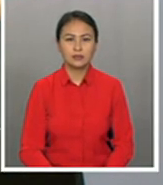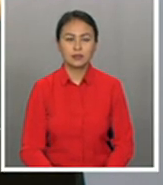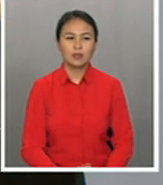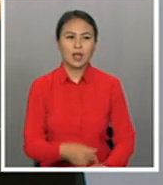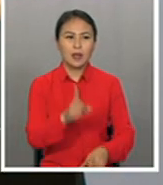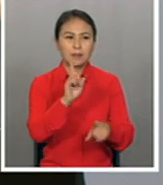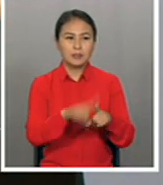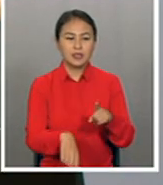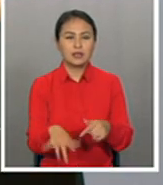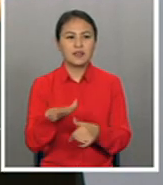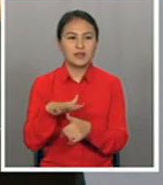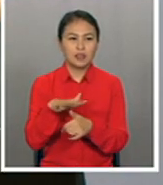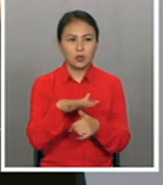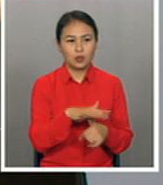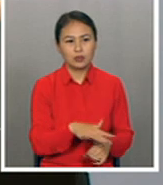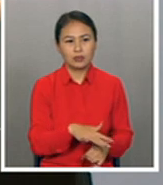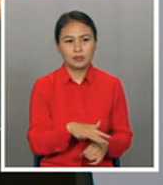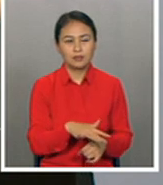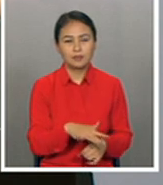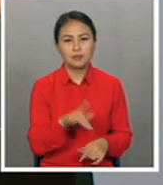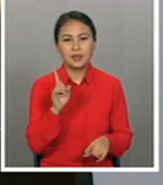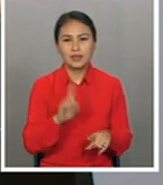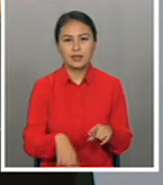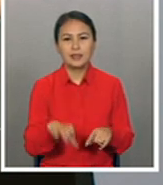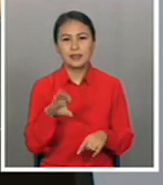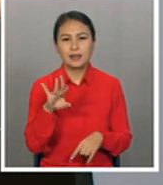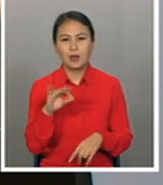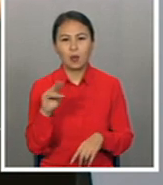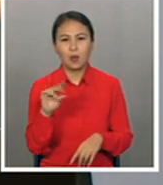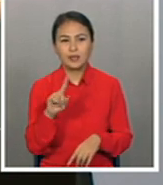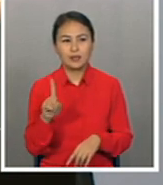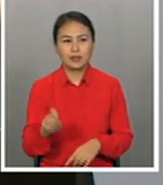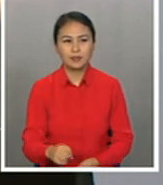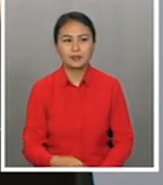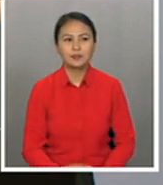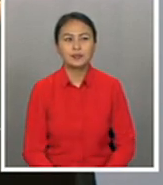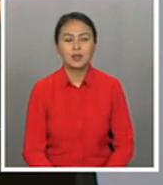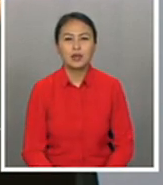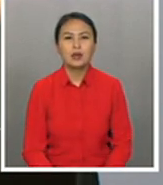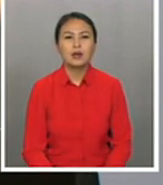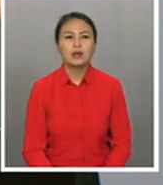Быстрый вертолет, быстрая стрекоза,